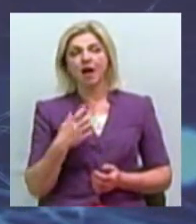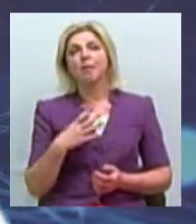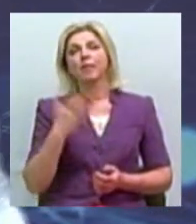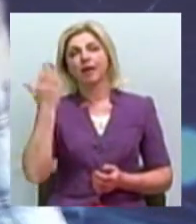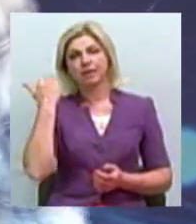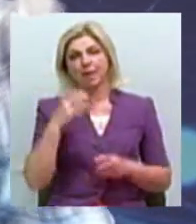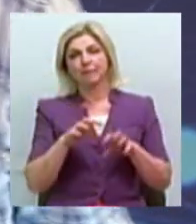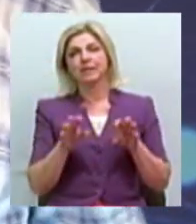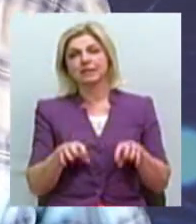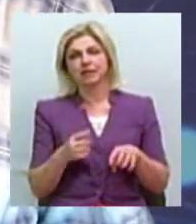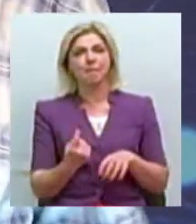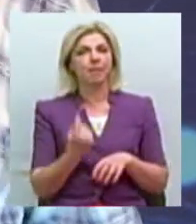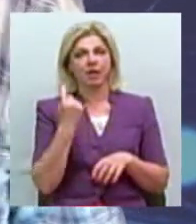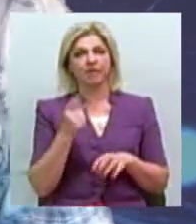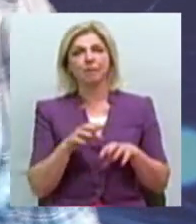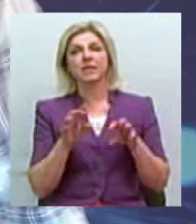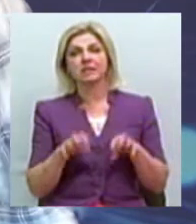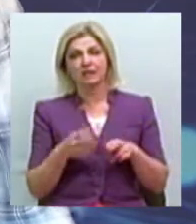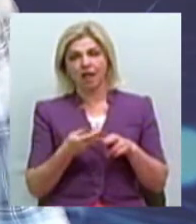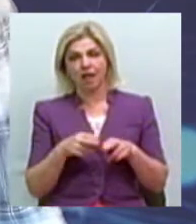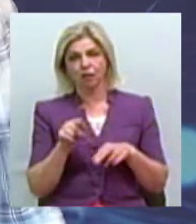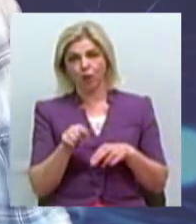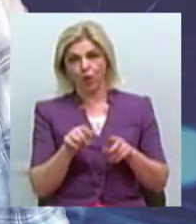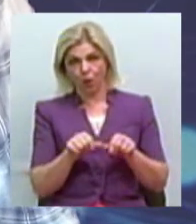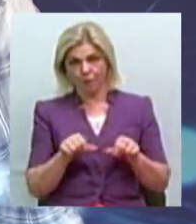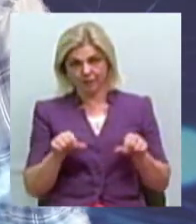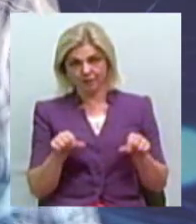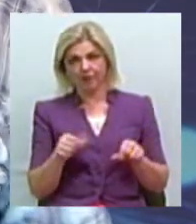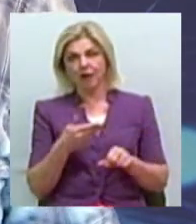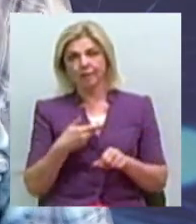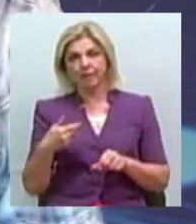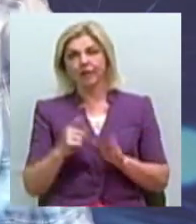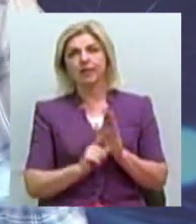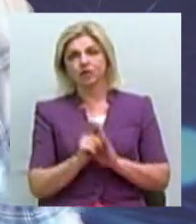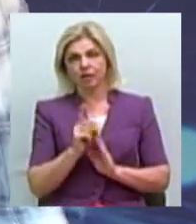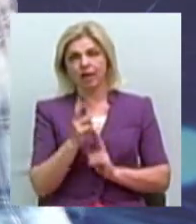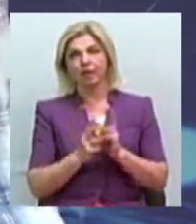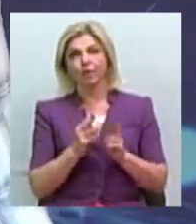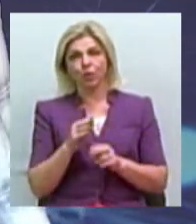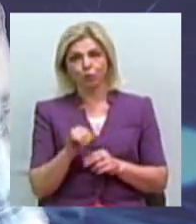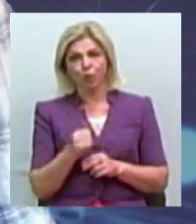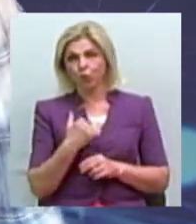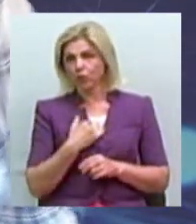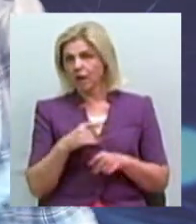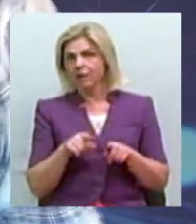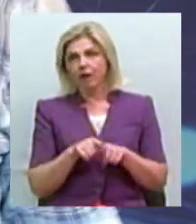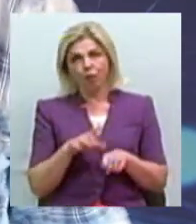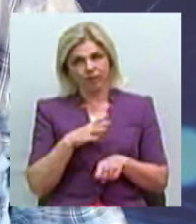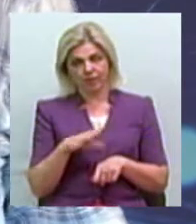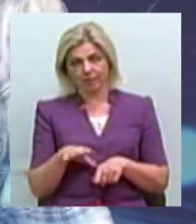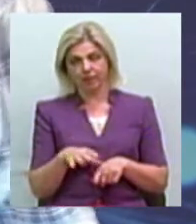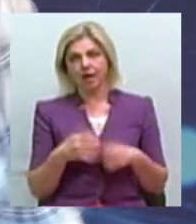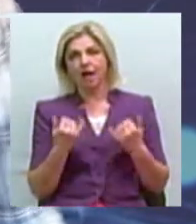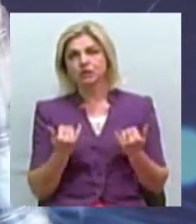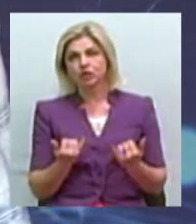председателем, первым председателем этой комиссии, и мы начинали реформу, у нас не было такого. А